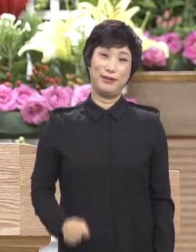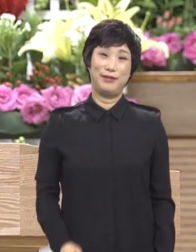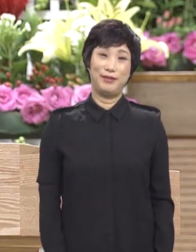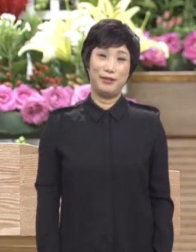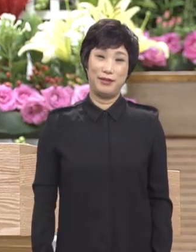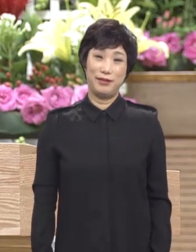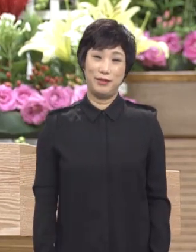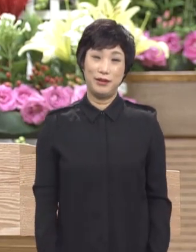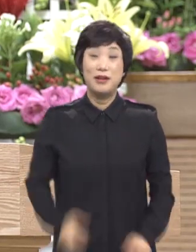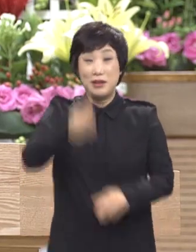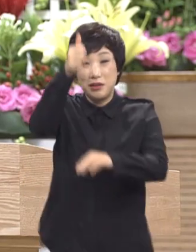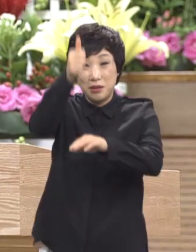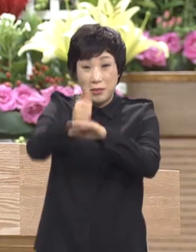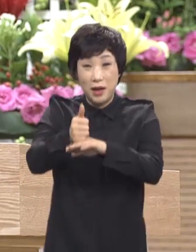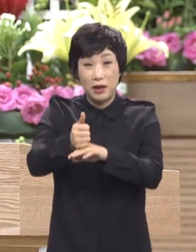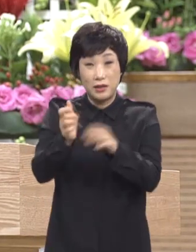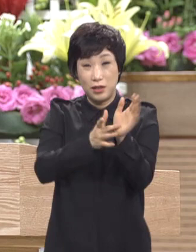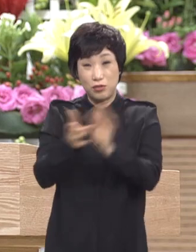그리고 십자가에서